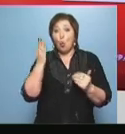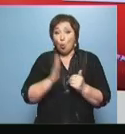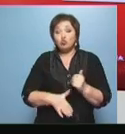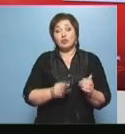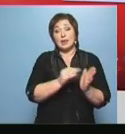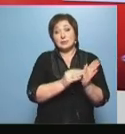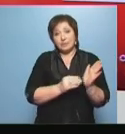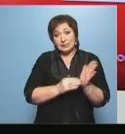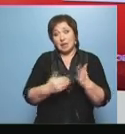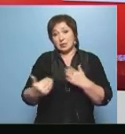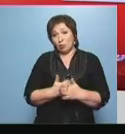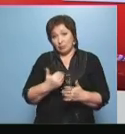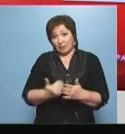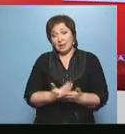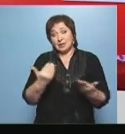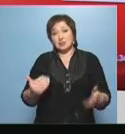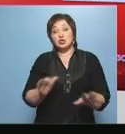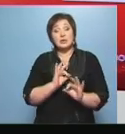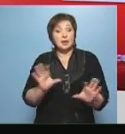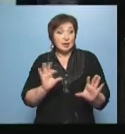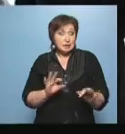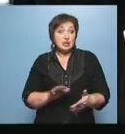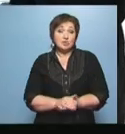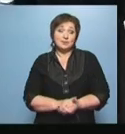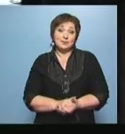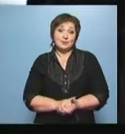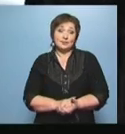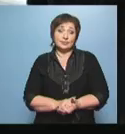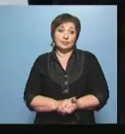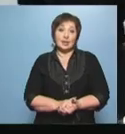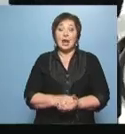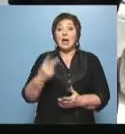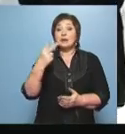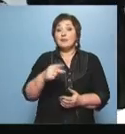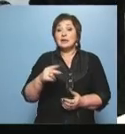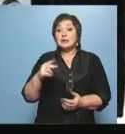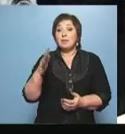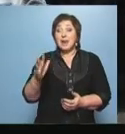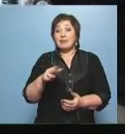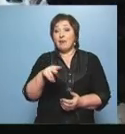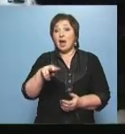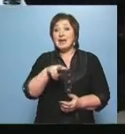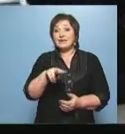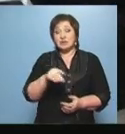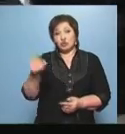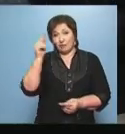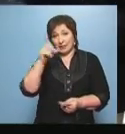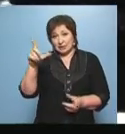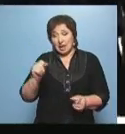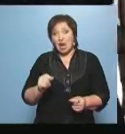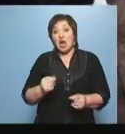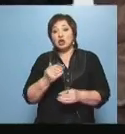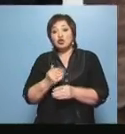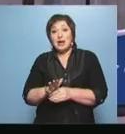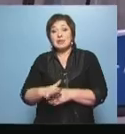на обновление, знает Анастасия Редько. В 25-м лингвистическом лицее делегацию сити-менеджеров встречали на